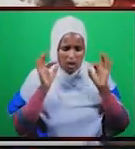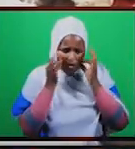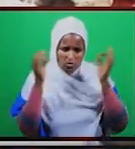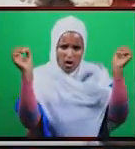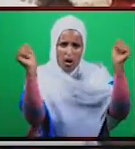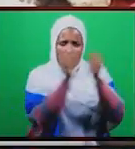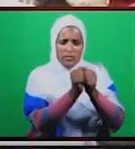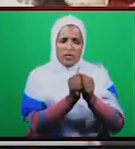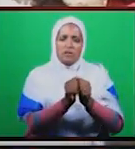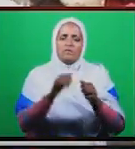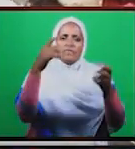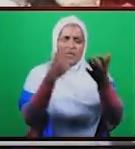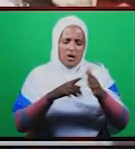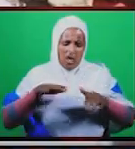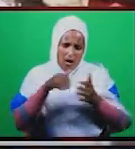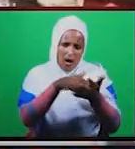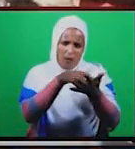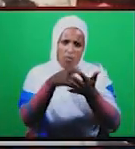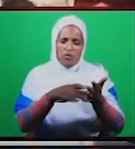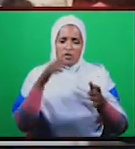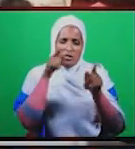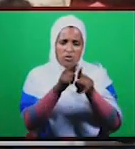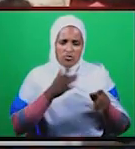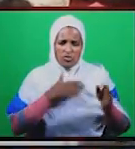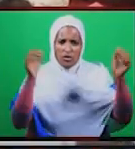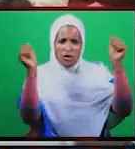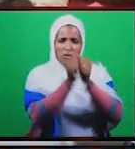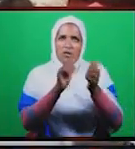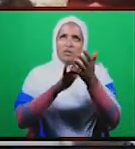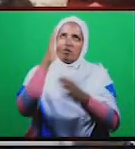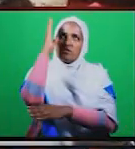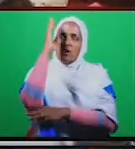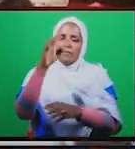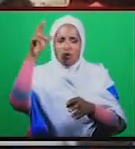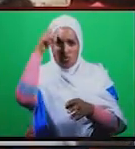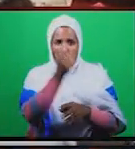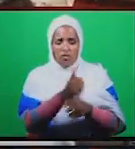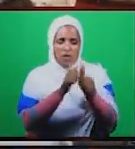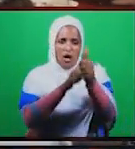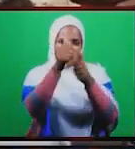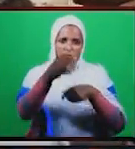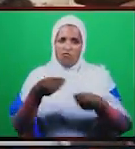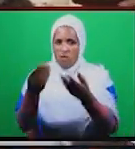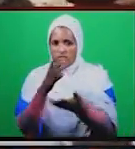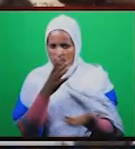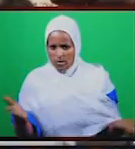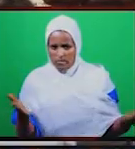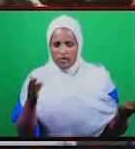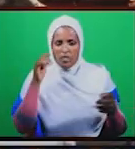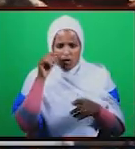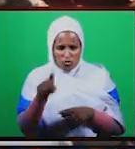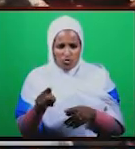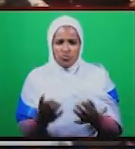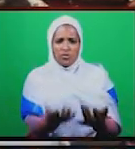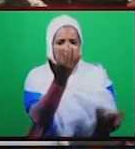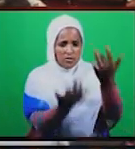እናቴ ጋር እናቴን ደካማውን ላየው የመጡ እህቶቼ ጋር መድኃኔዓለም ጊዮርጊስ አሳልፎ አልሰጠኝም።